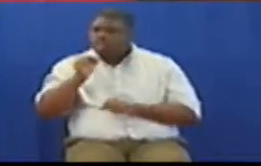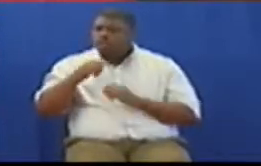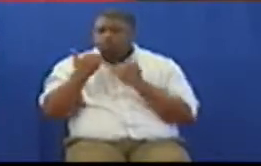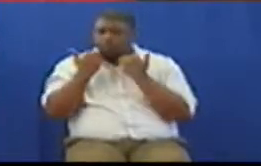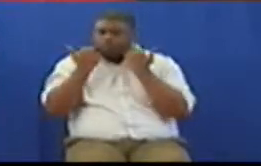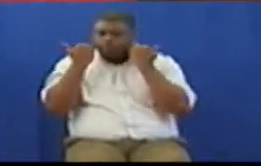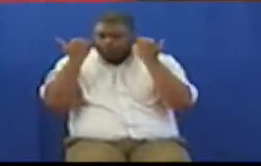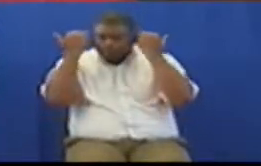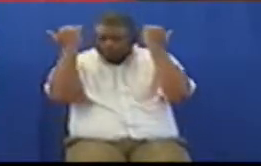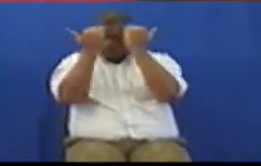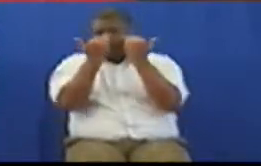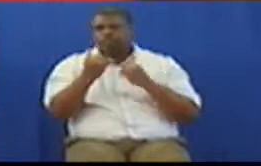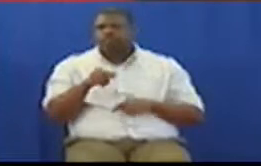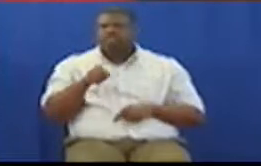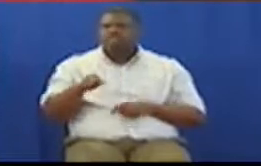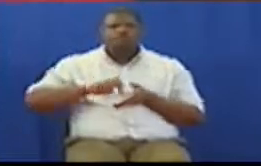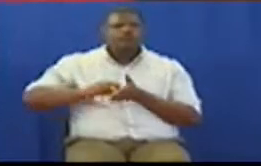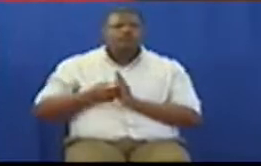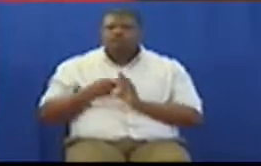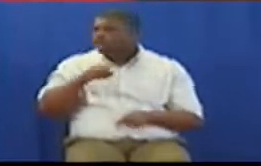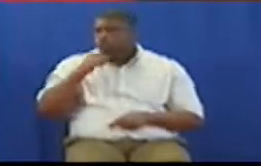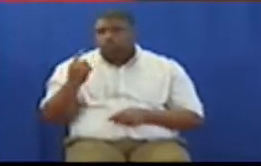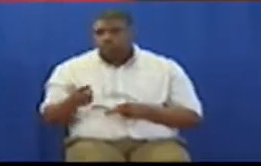lakini mkakati ndio kwa kweli haujitoshelezi.